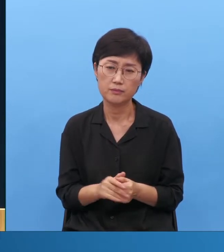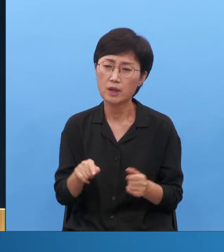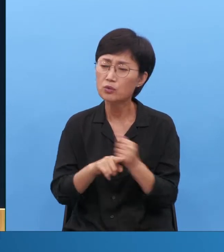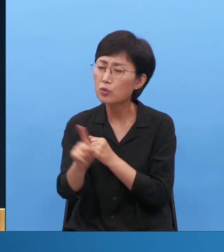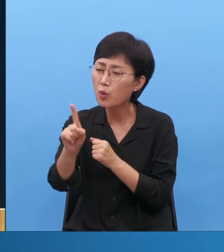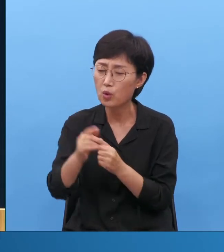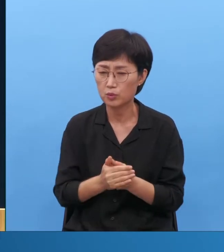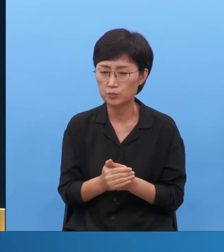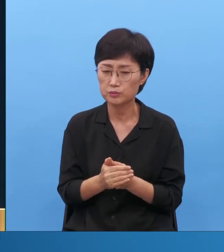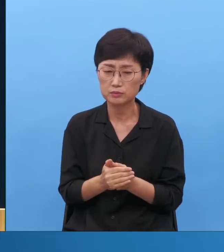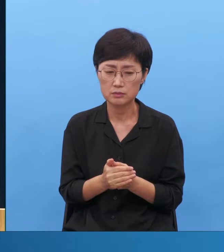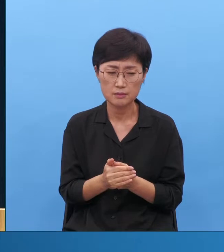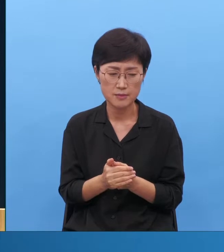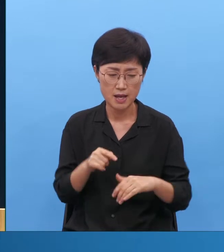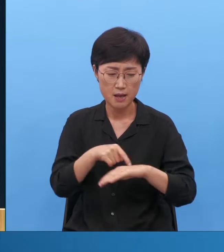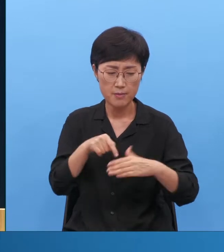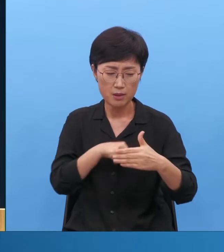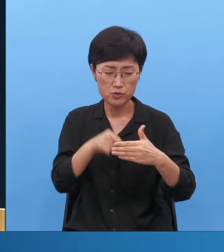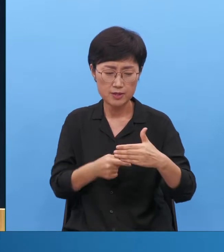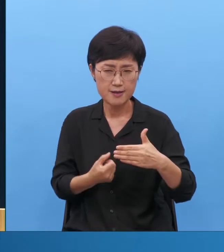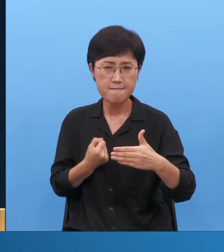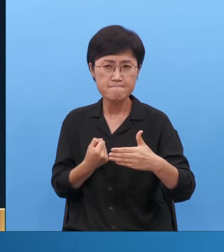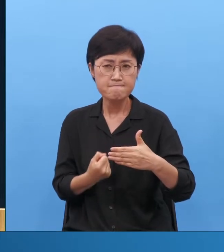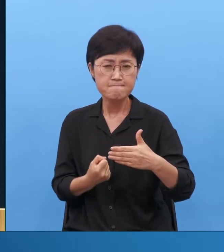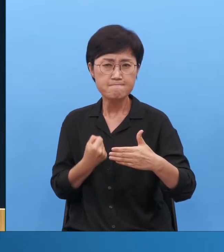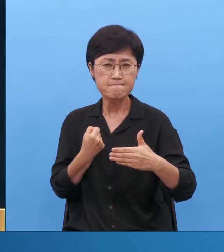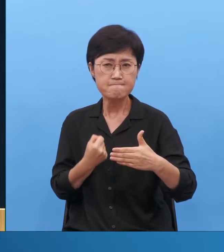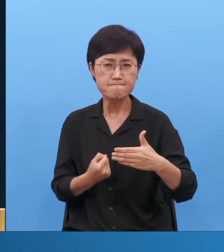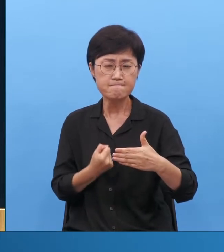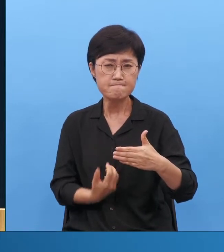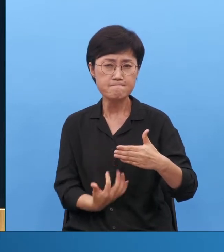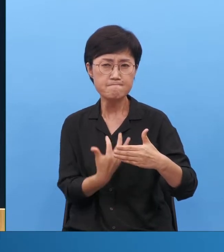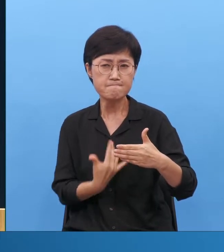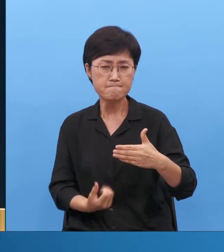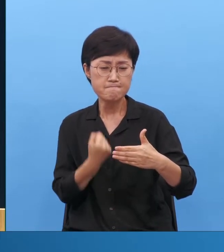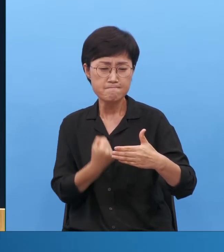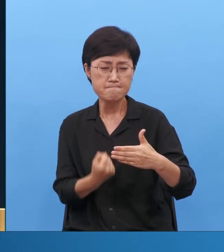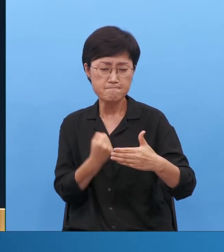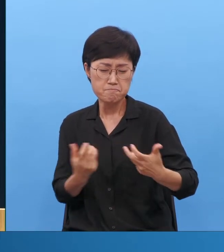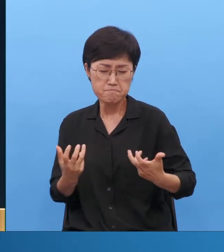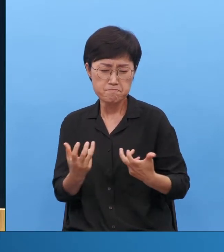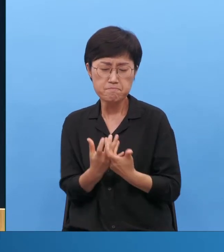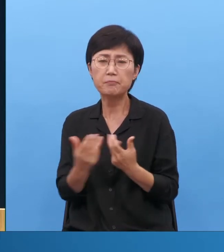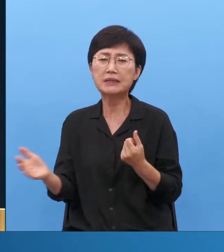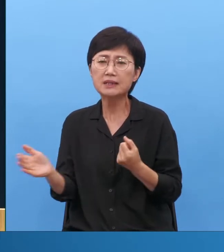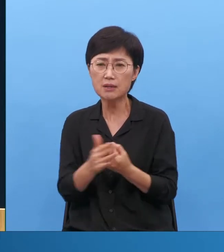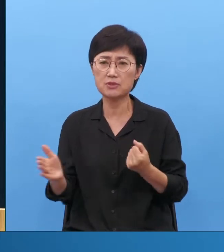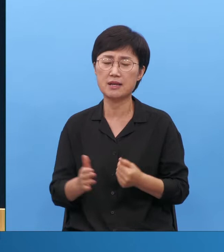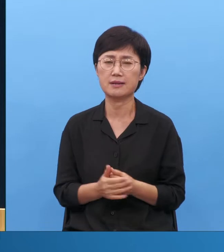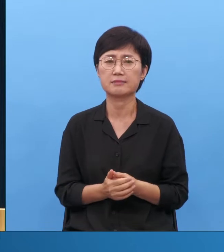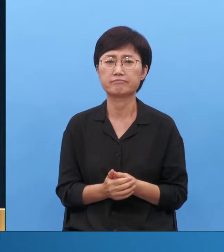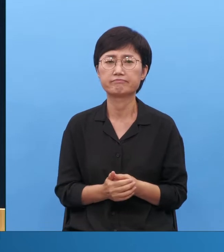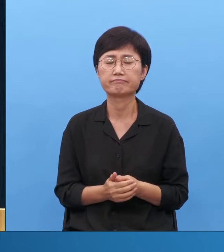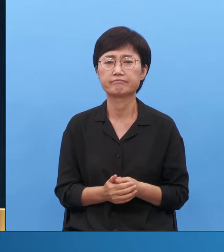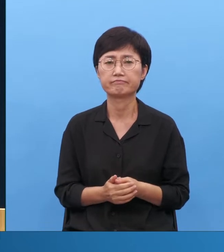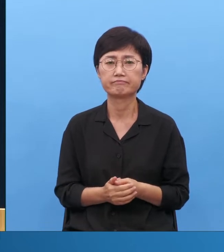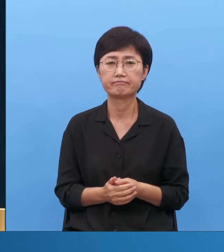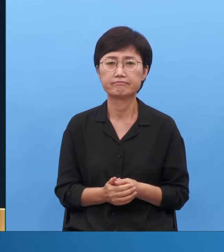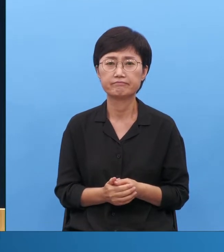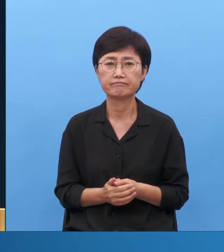속에 분노가 가득 차 있는 겁니다. This didn't just happen from the very offset. We see that these things are committed by people who are filled with so much